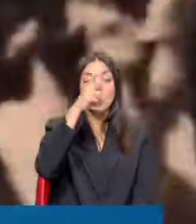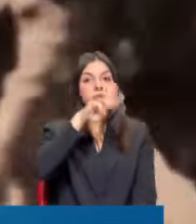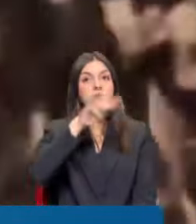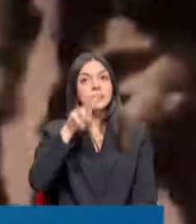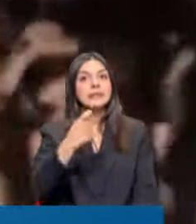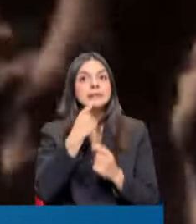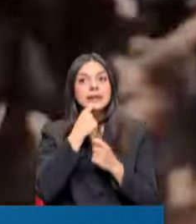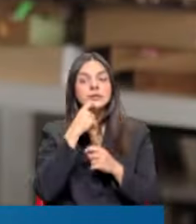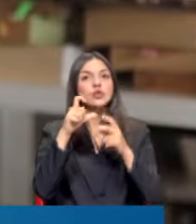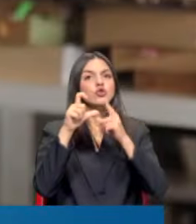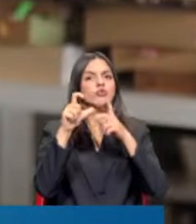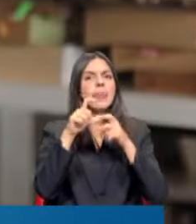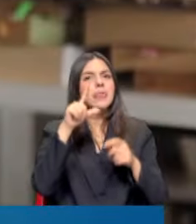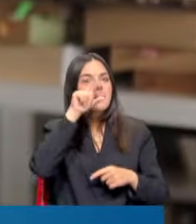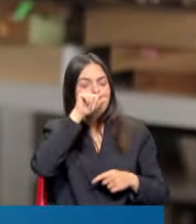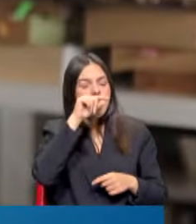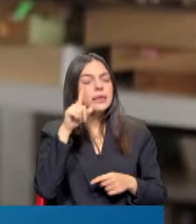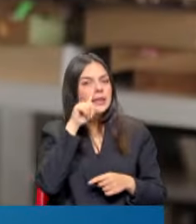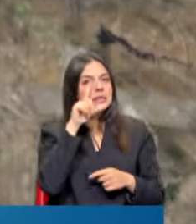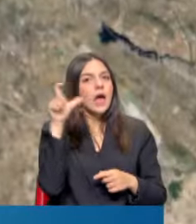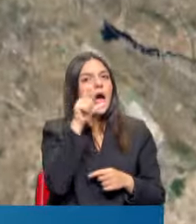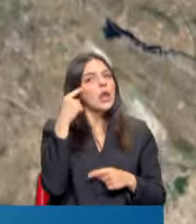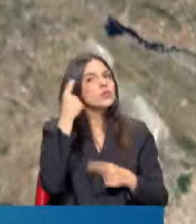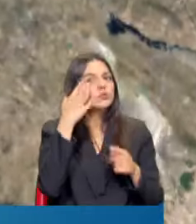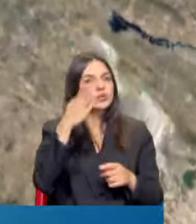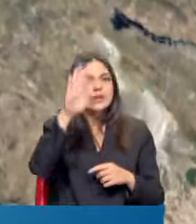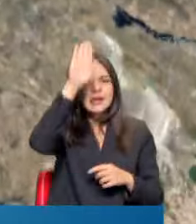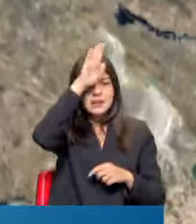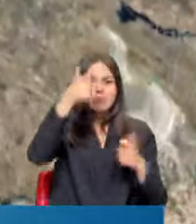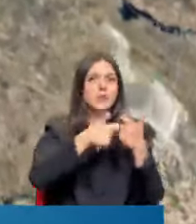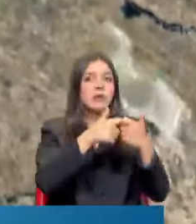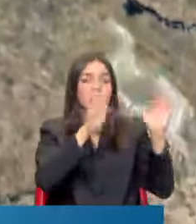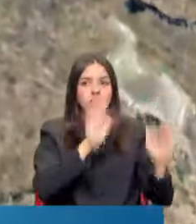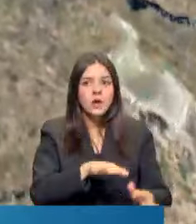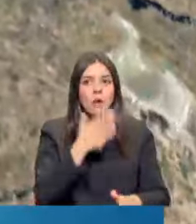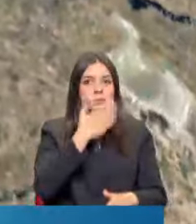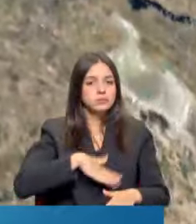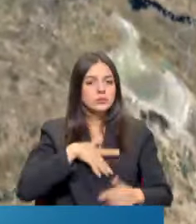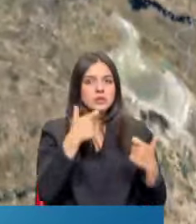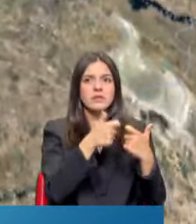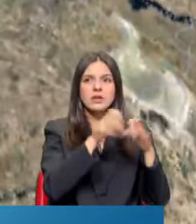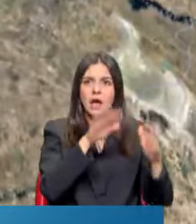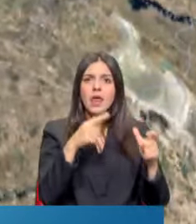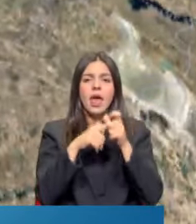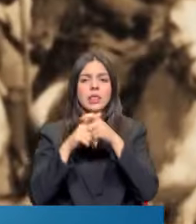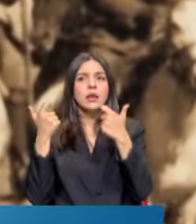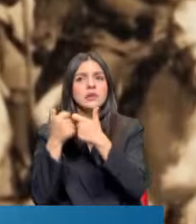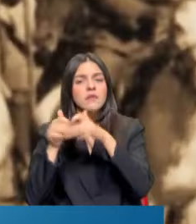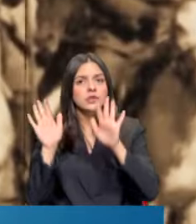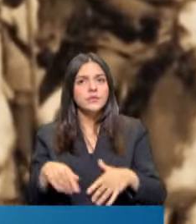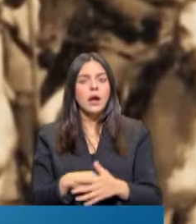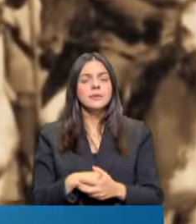...1922 yılının Şubat, Mart, Nisan aylarını düşünün. İstanbul işgal altındadır, Bursa işgal altındadır, Edirne işgal